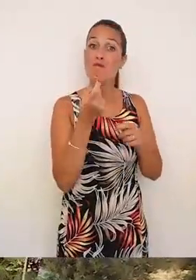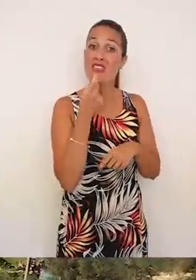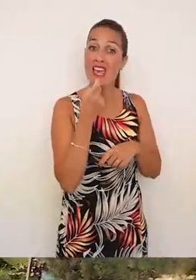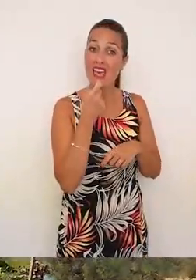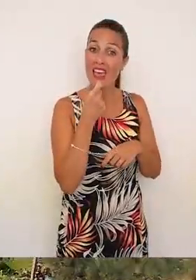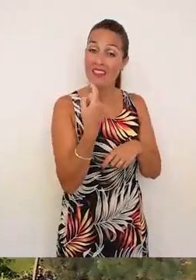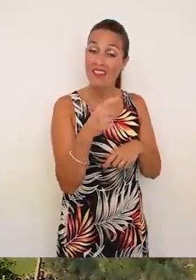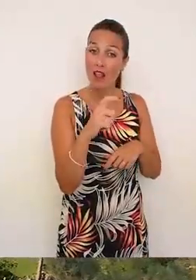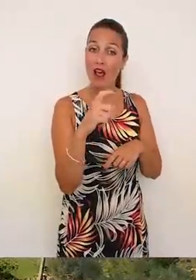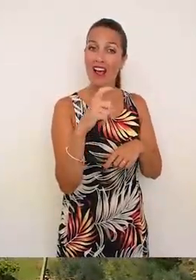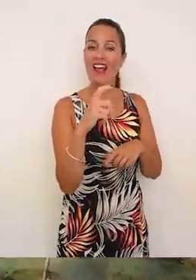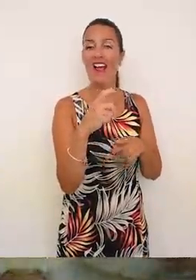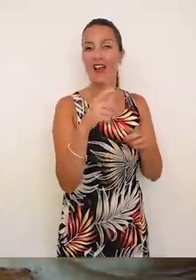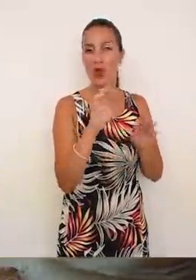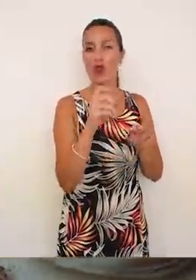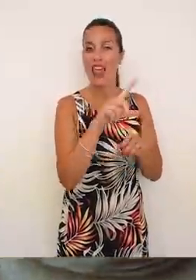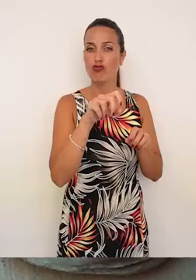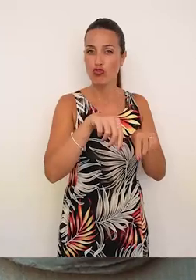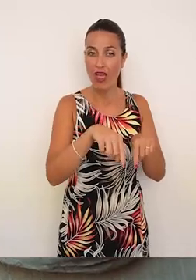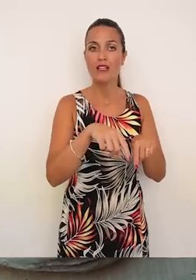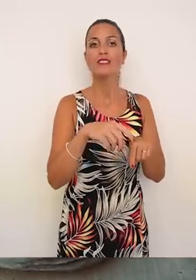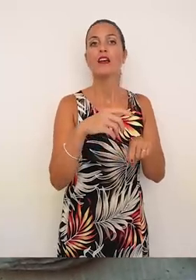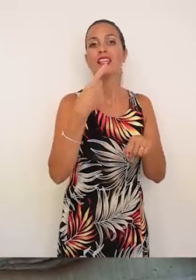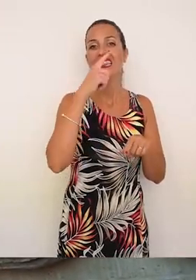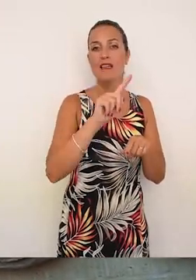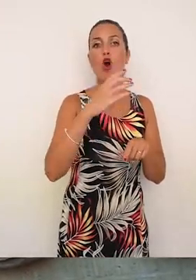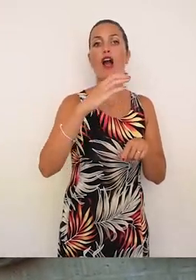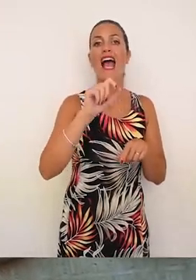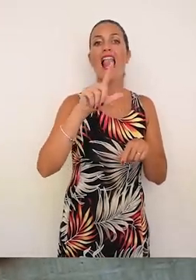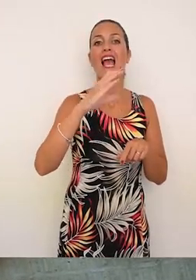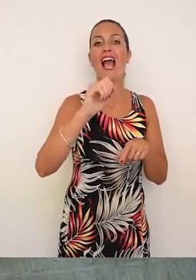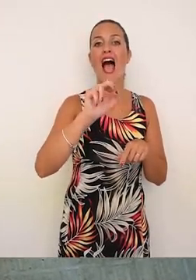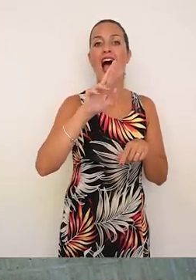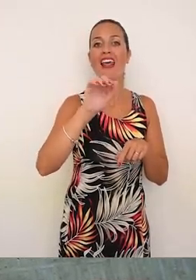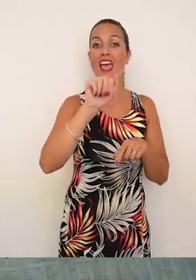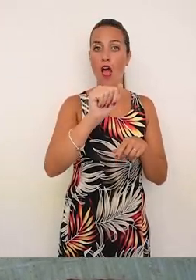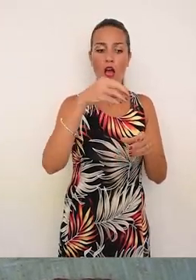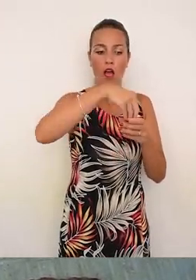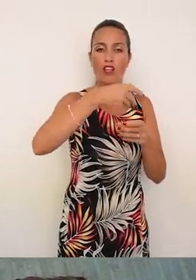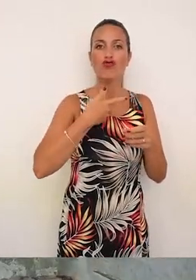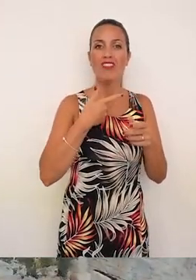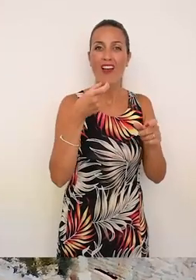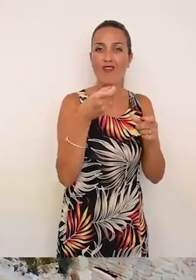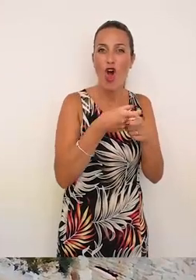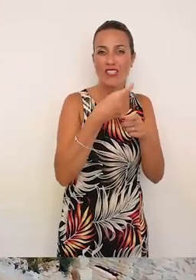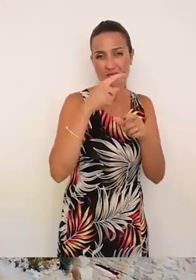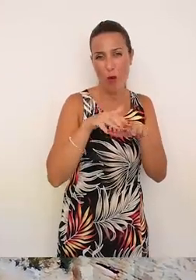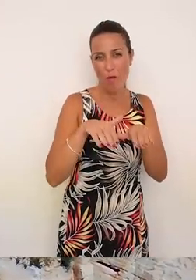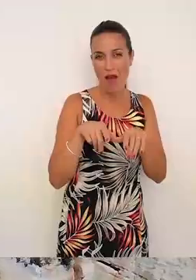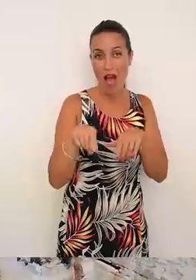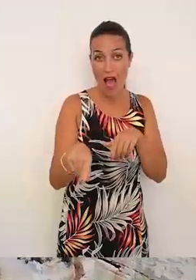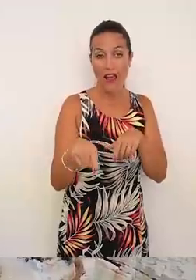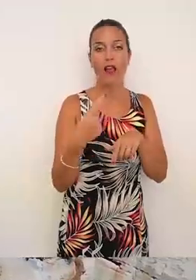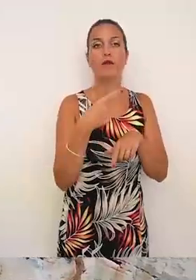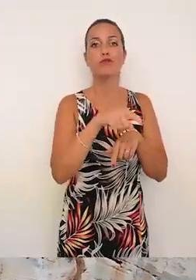La pietra calcarea, resa unica dalla sua vividezza e dalla presenza di antichissimi fossili, fa da protagonista nell'intero